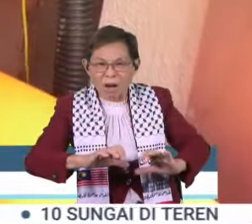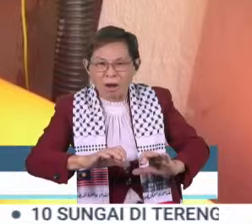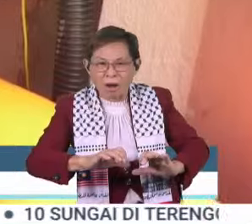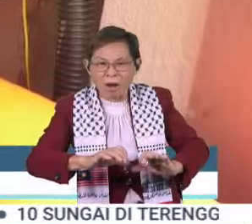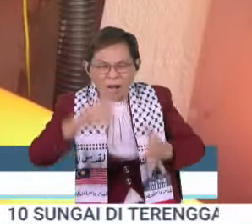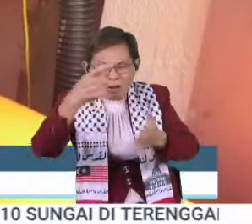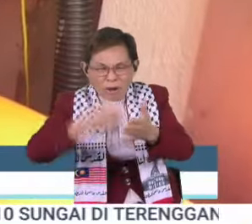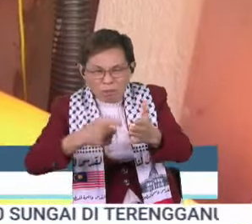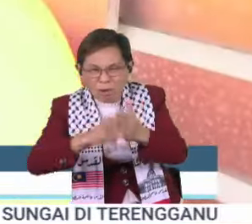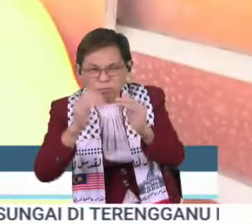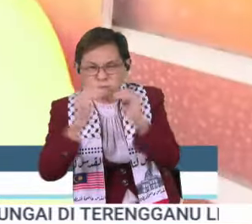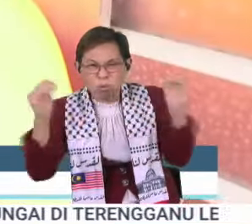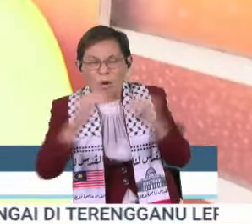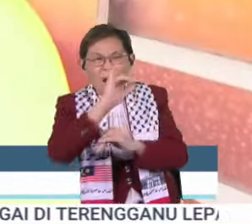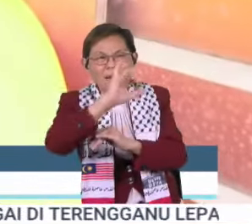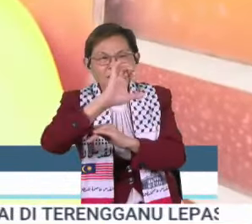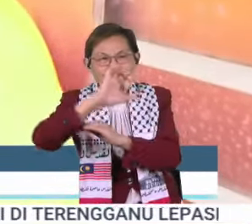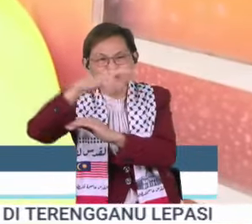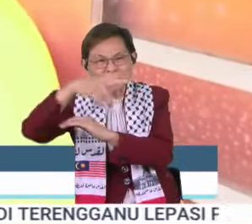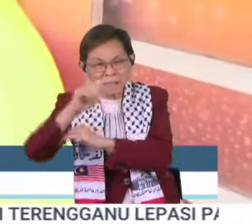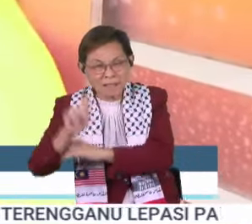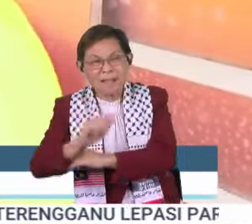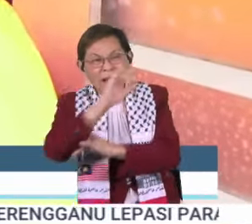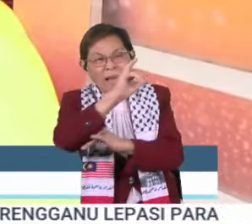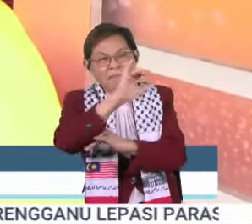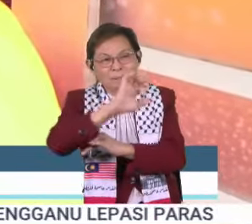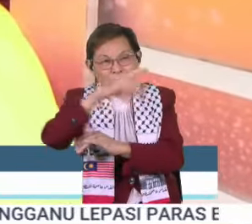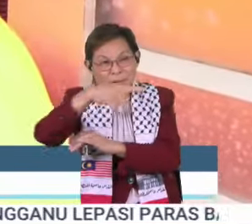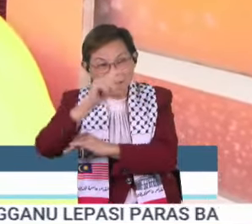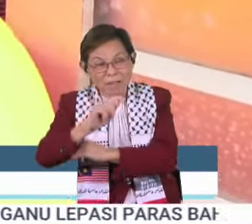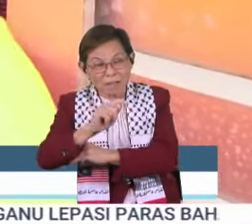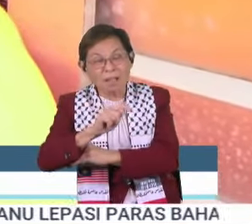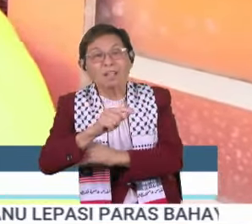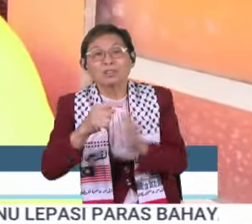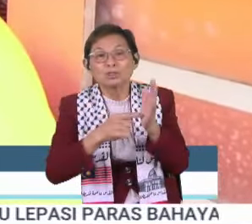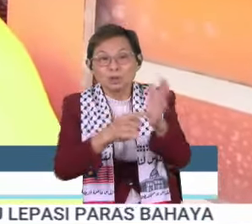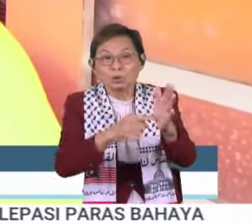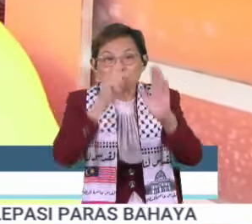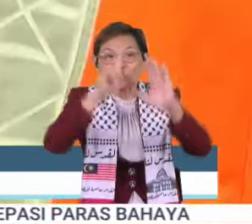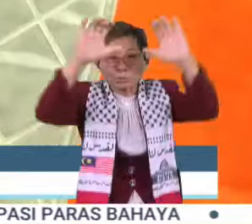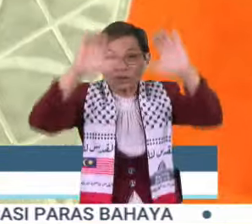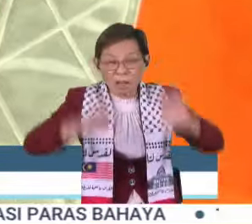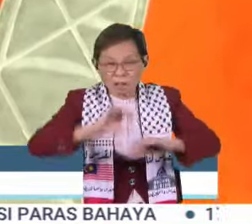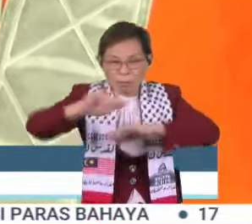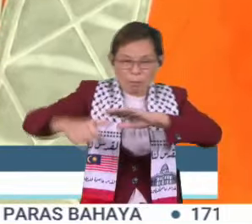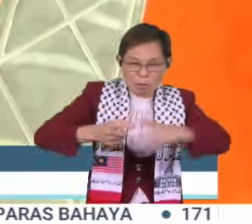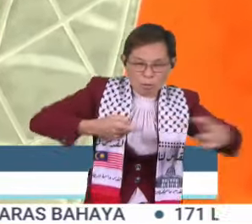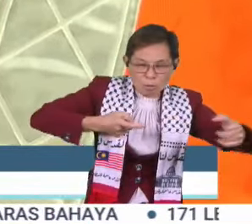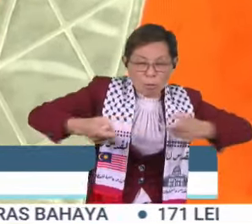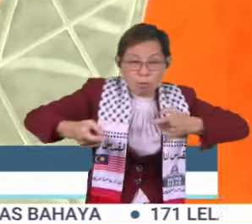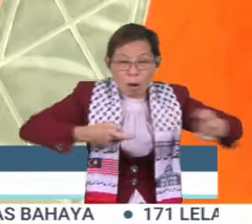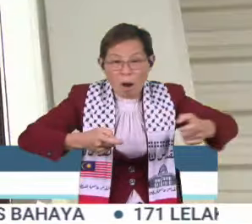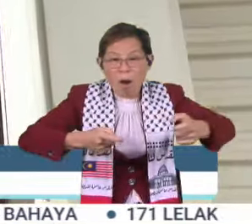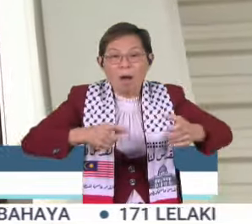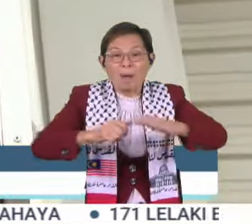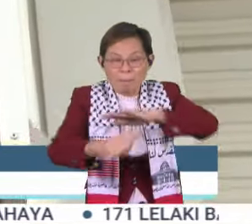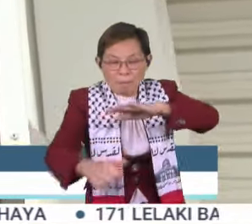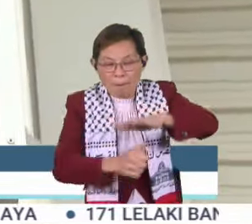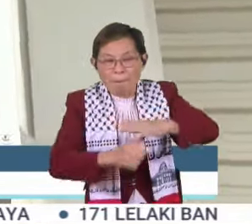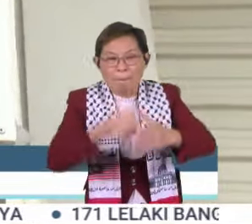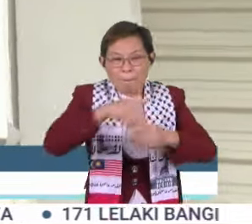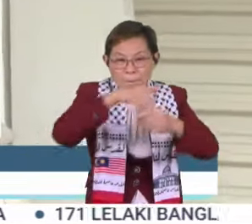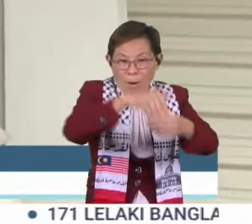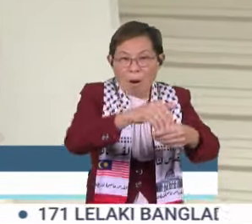kos-kos tidak seimbang icpt icpt merujuk kepada satu mekanisme di bawah kawalan Selia berasaskan